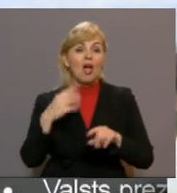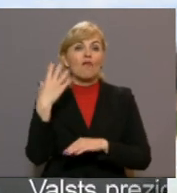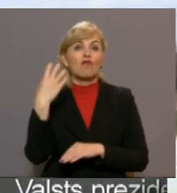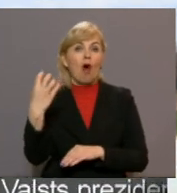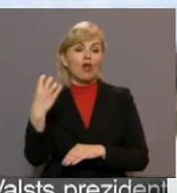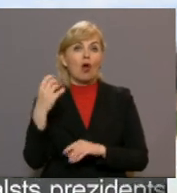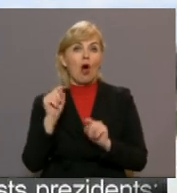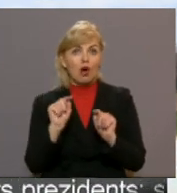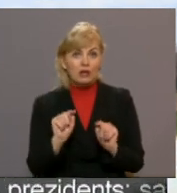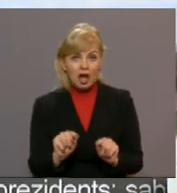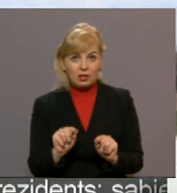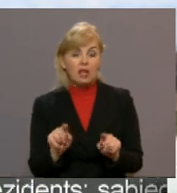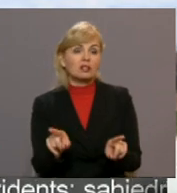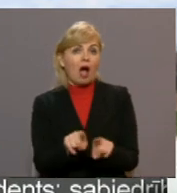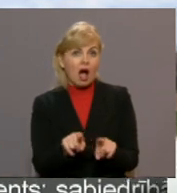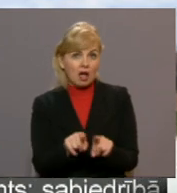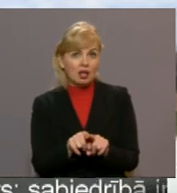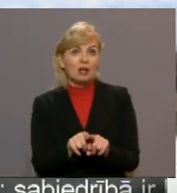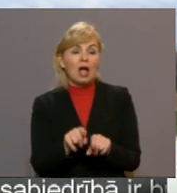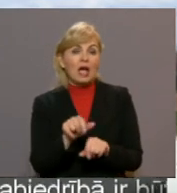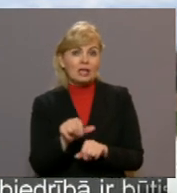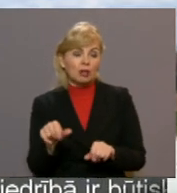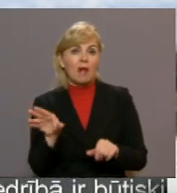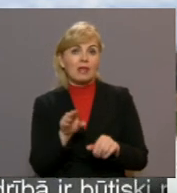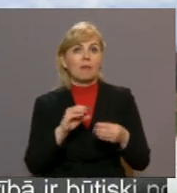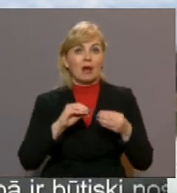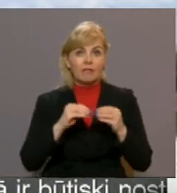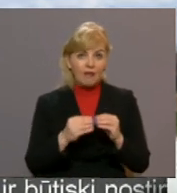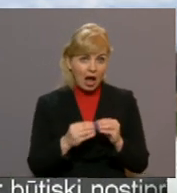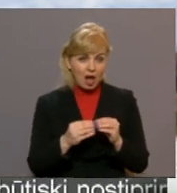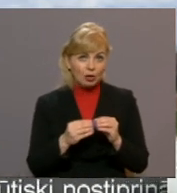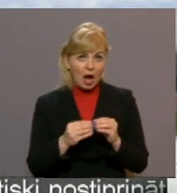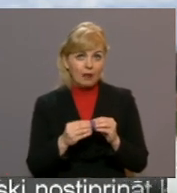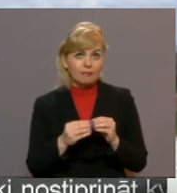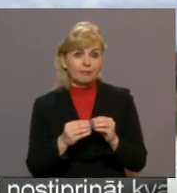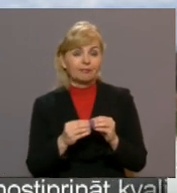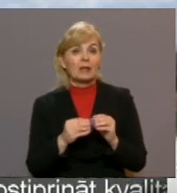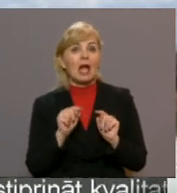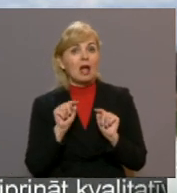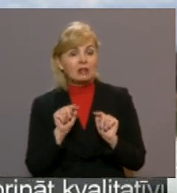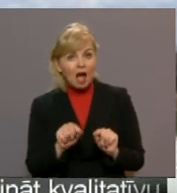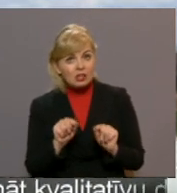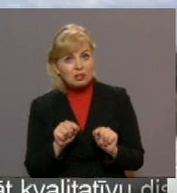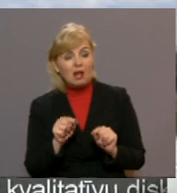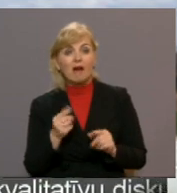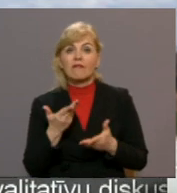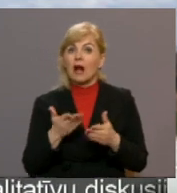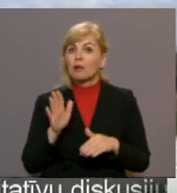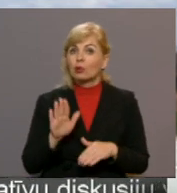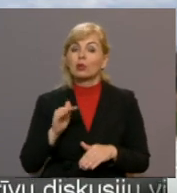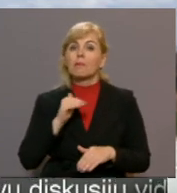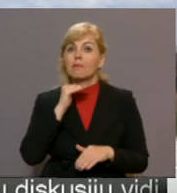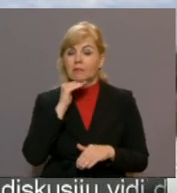fotoradars arī to ierobežojumu ņem vērā. Ja, tātad tas ir varētu būt